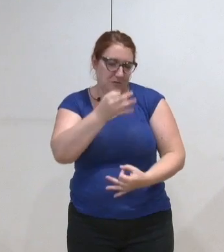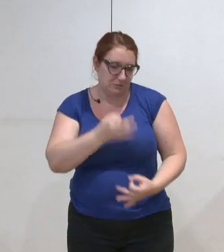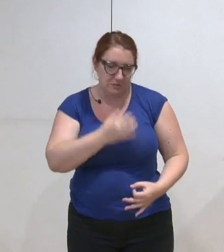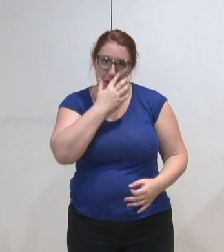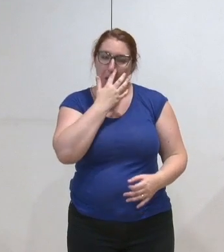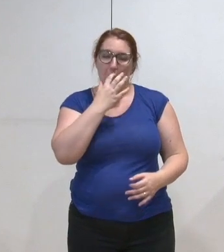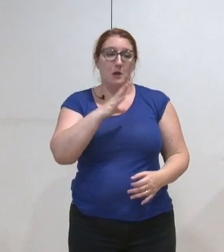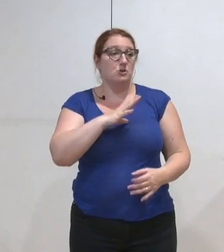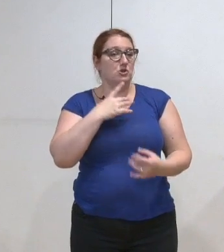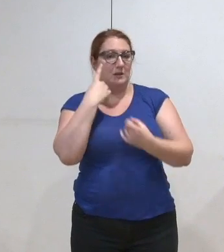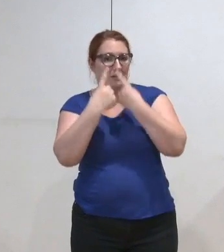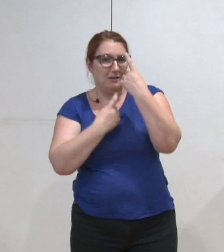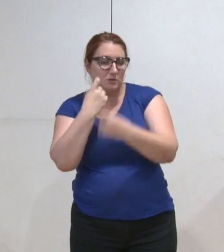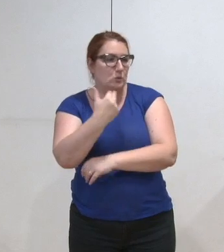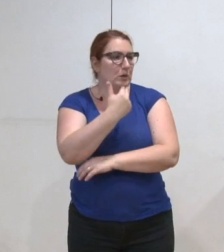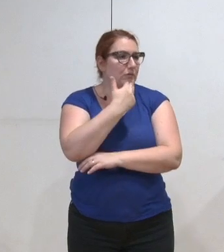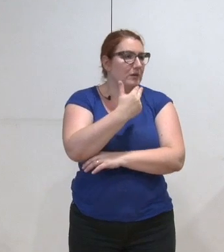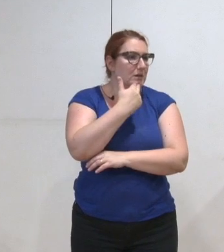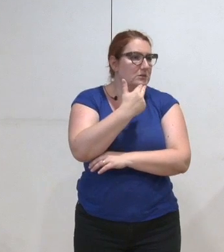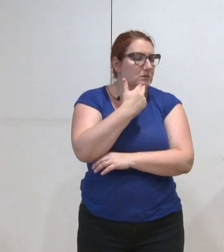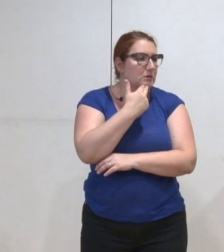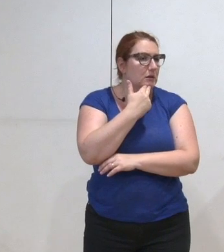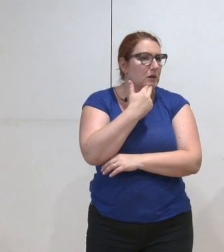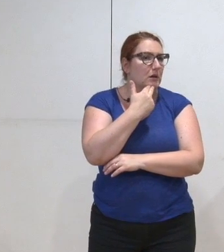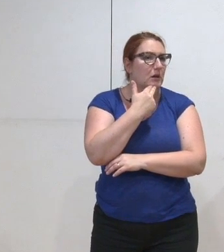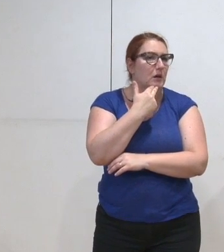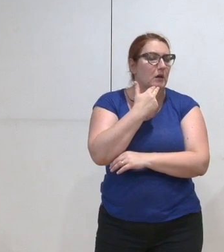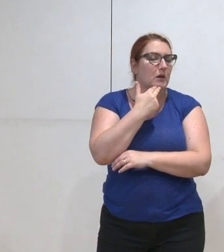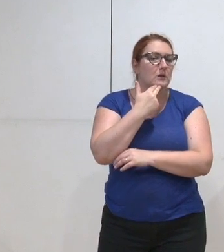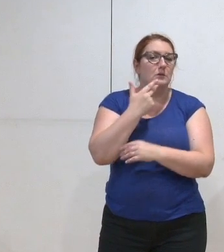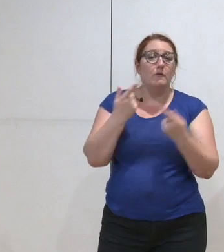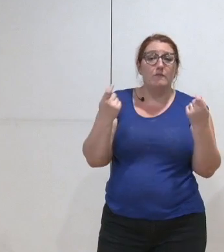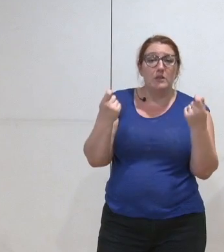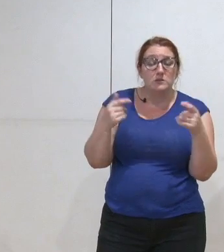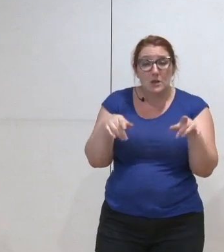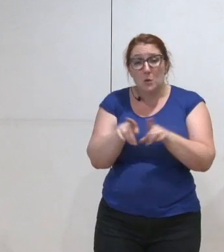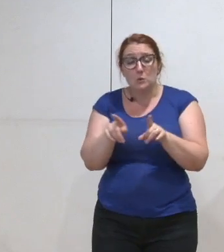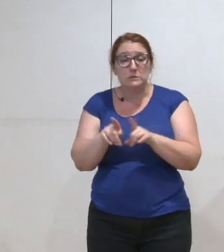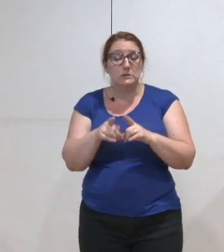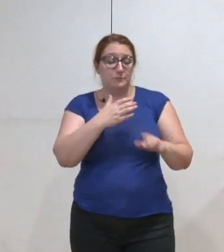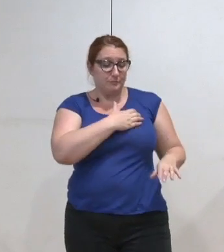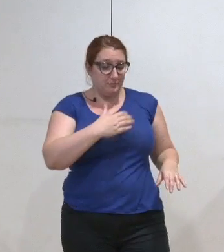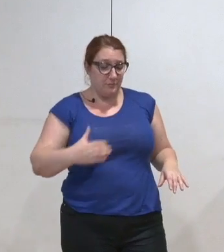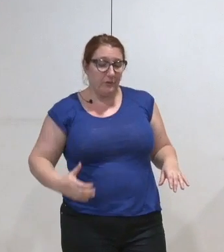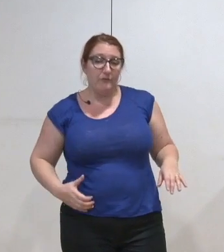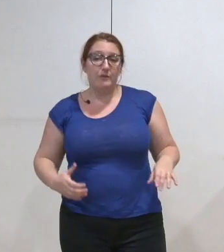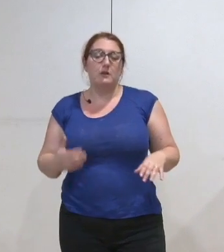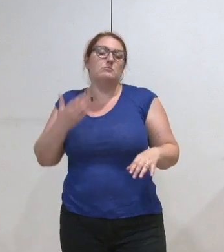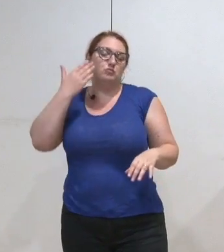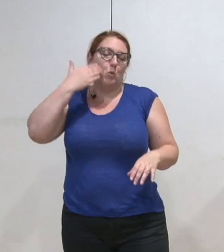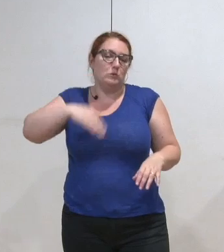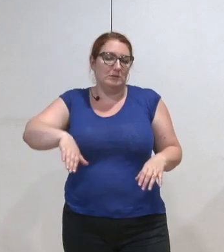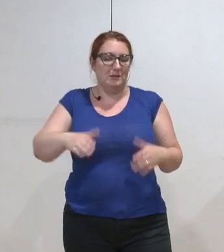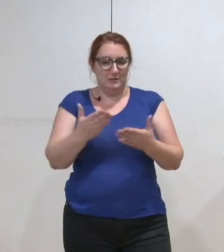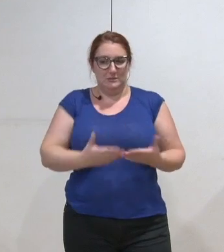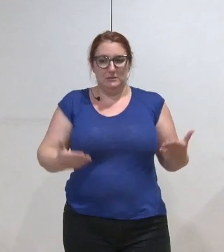y a des questions de d'efficacité d'efficacité financière aussi hein la ville on le sait est dans